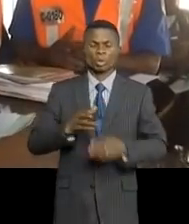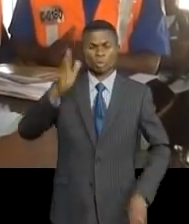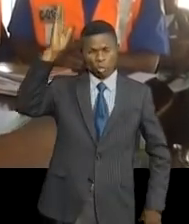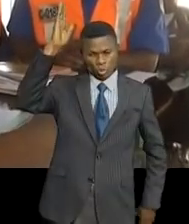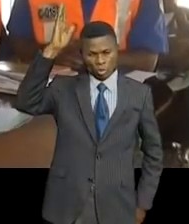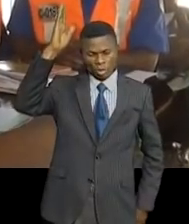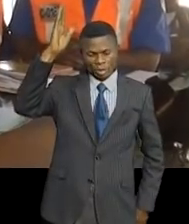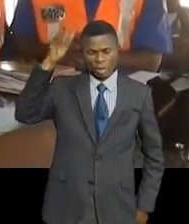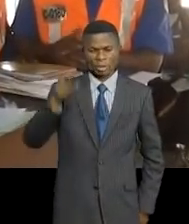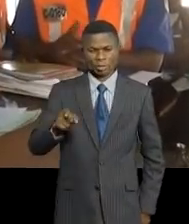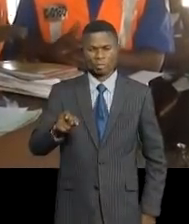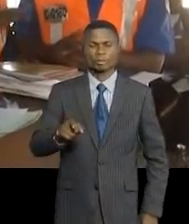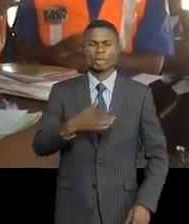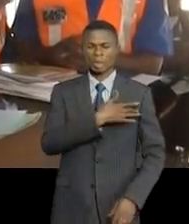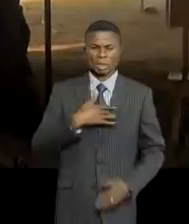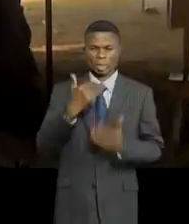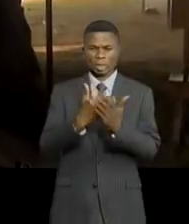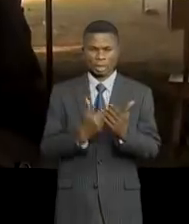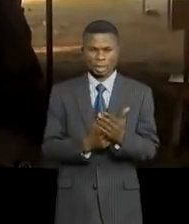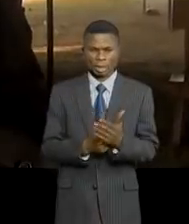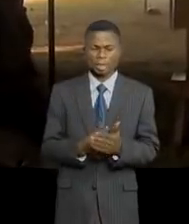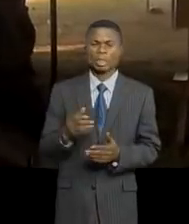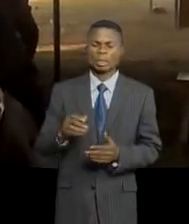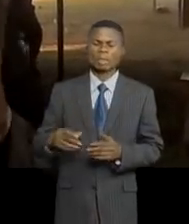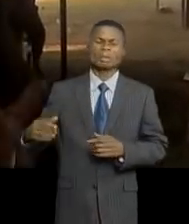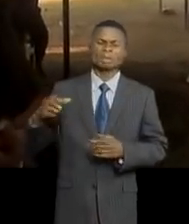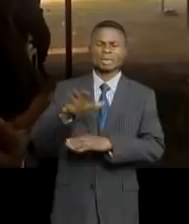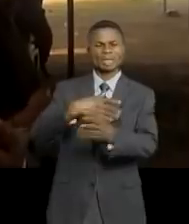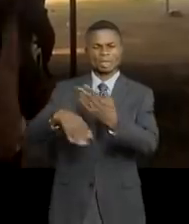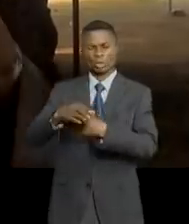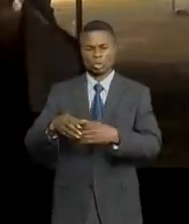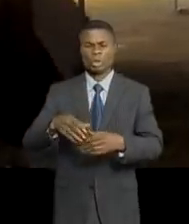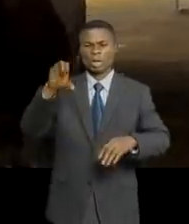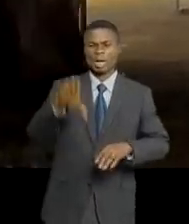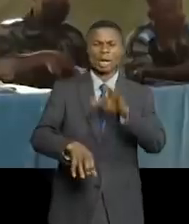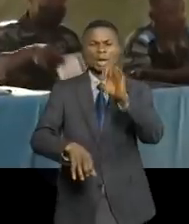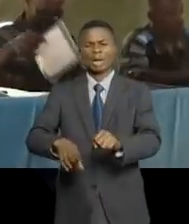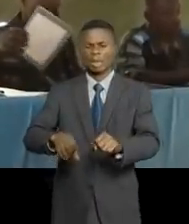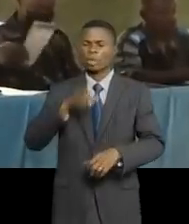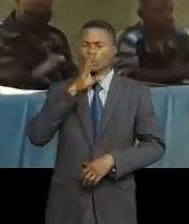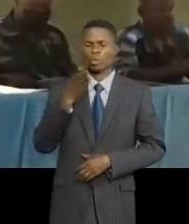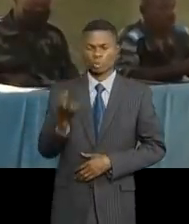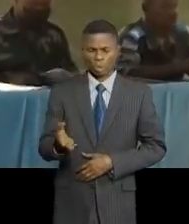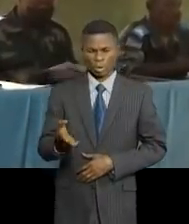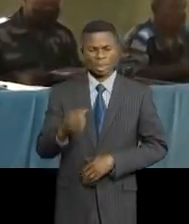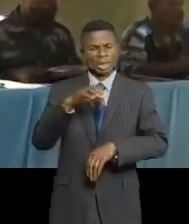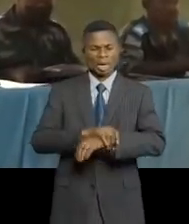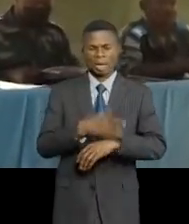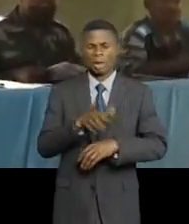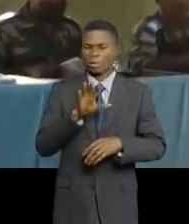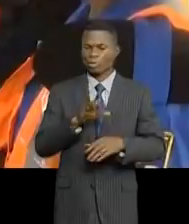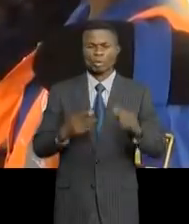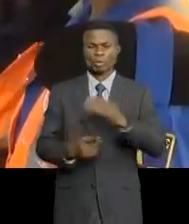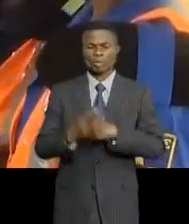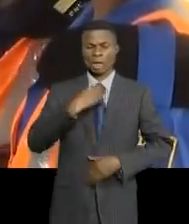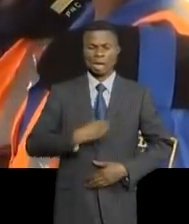routière. Il s'agit entre autres de tracasseries, mains tendues et arrestations arbitraires. Dans leur plaidoirie, les